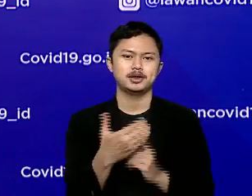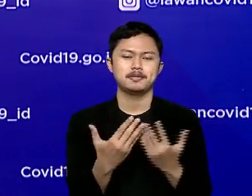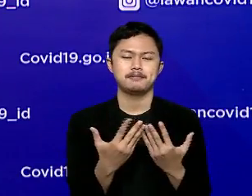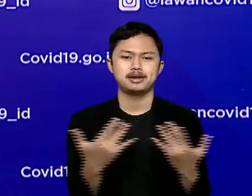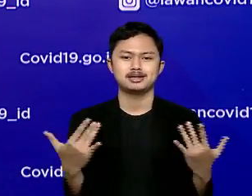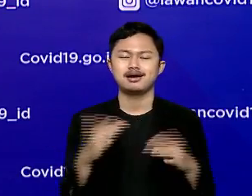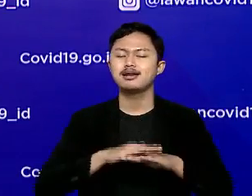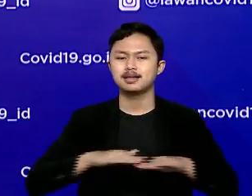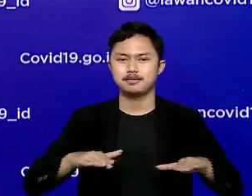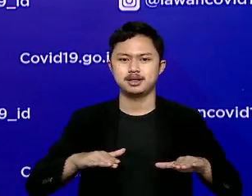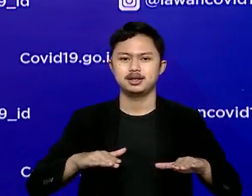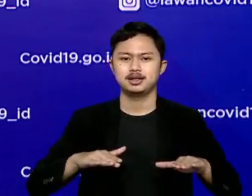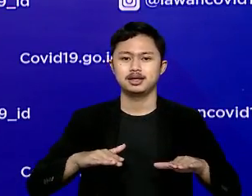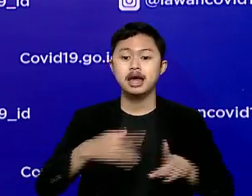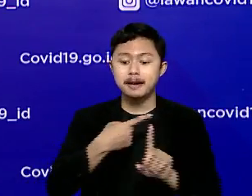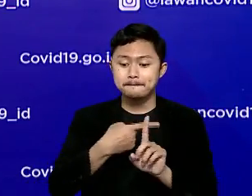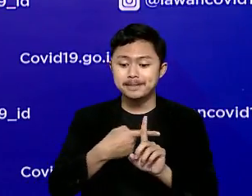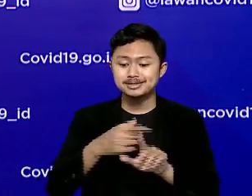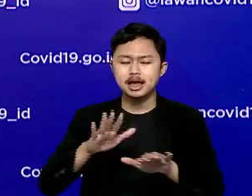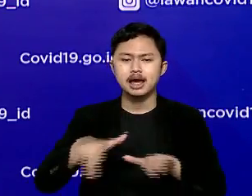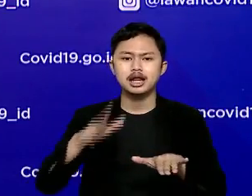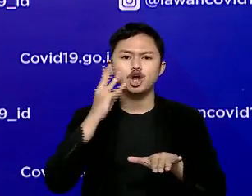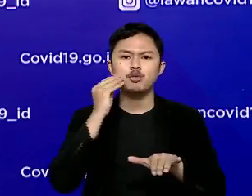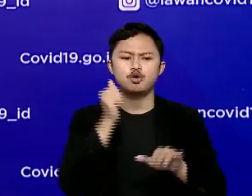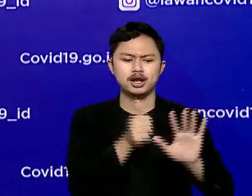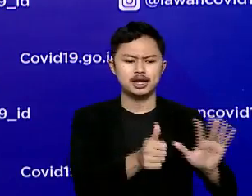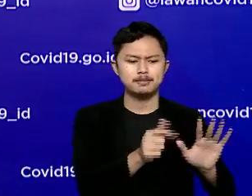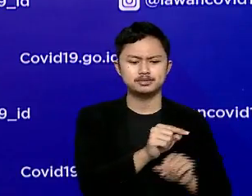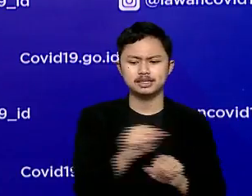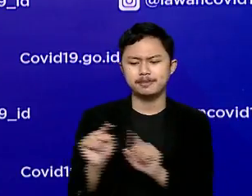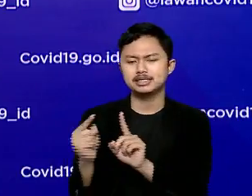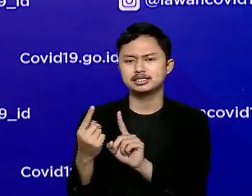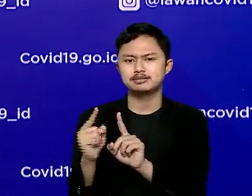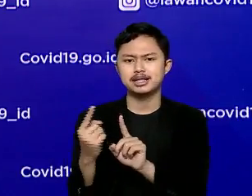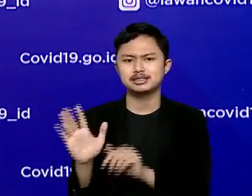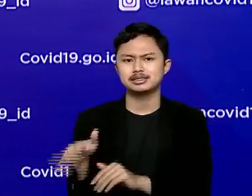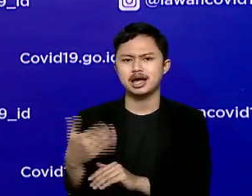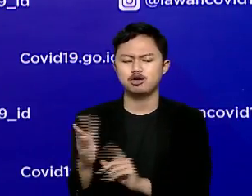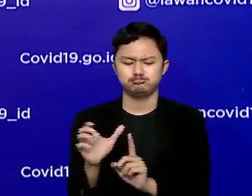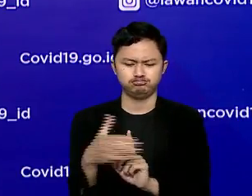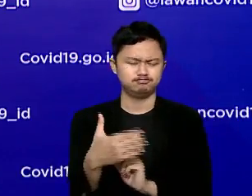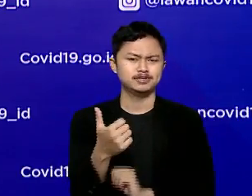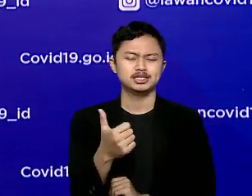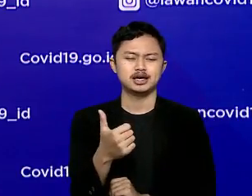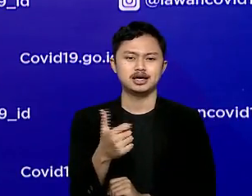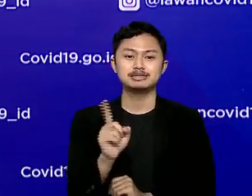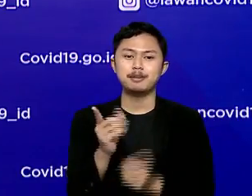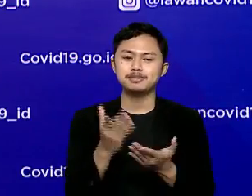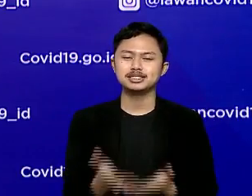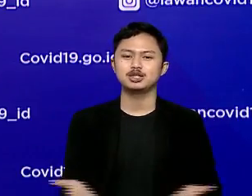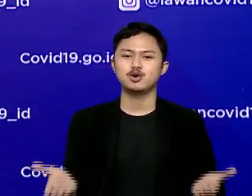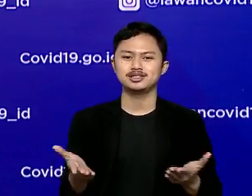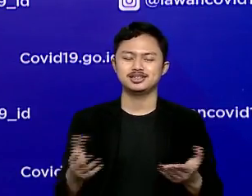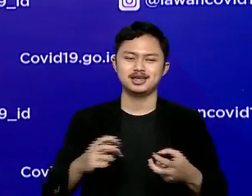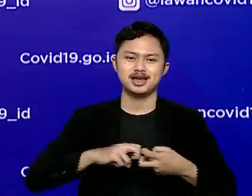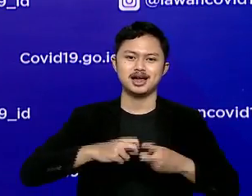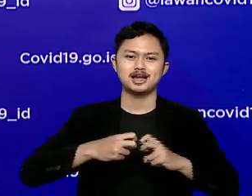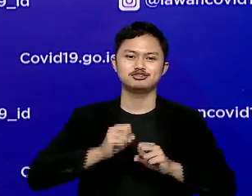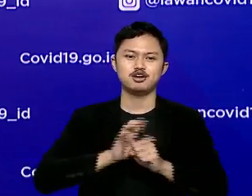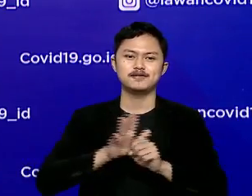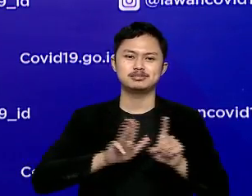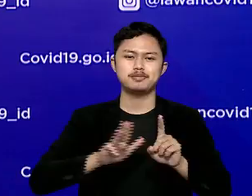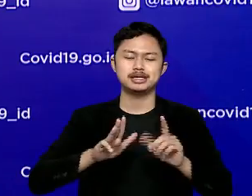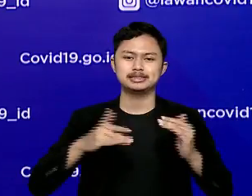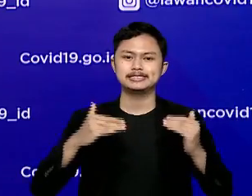masyarakat, termasuk anak-anak usia 6 sampai dengan 11 tahun, di tengah potensi penularan COVID-19